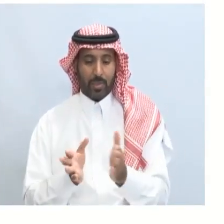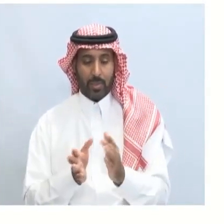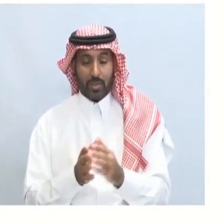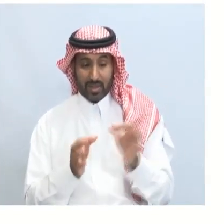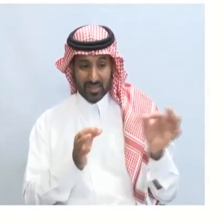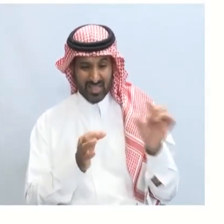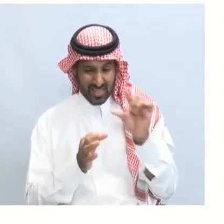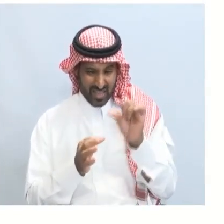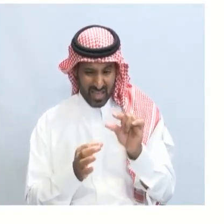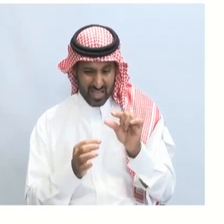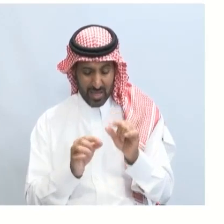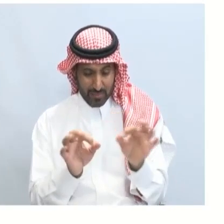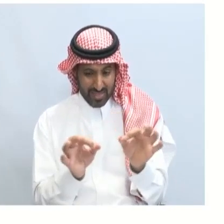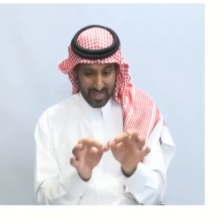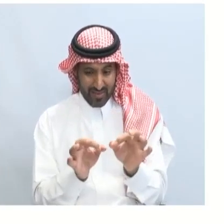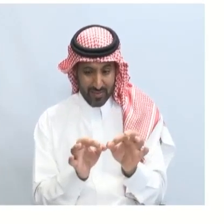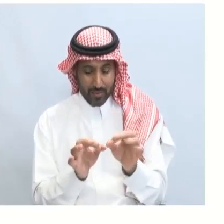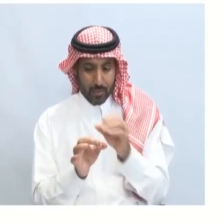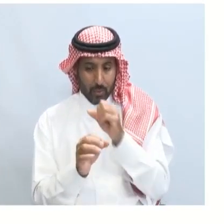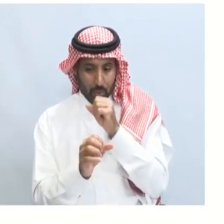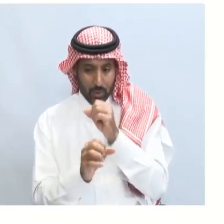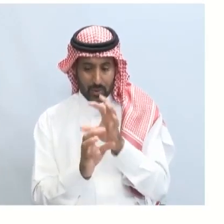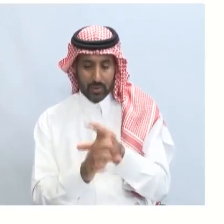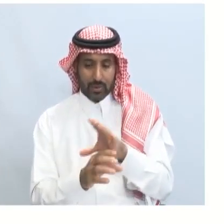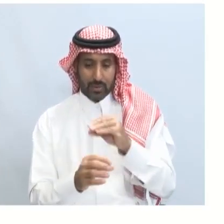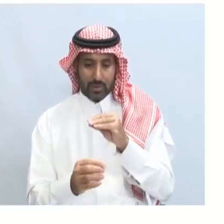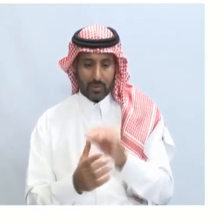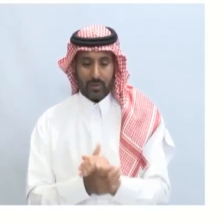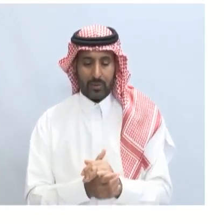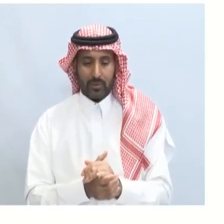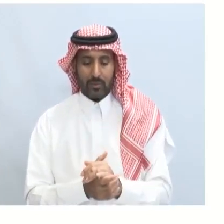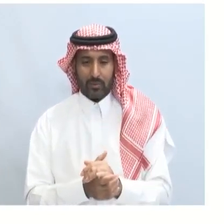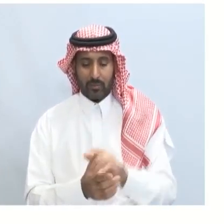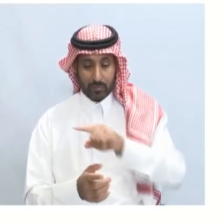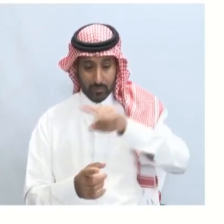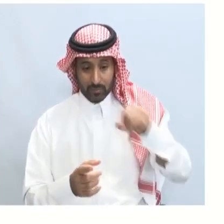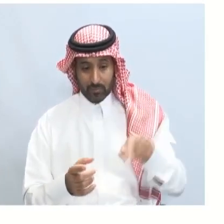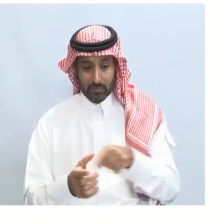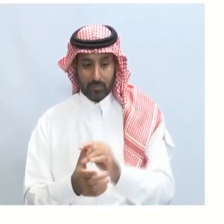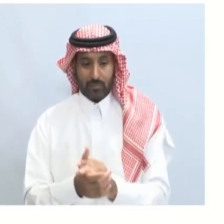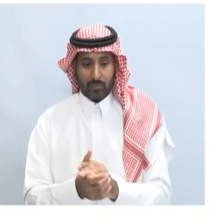تق تلص المسافه عندما تتقلص هذهه